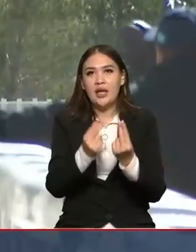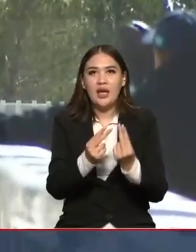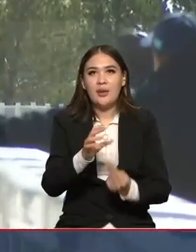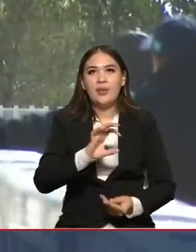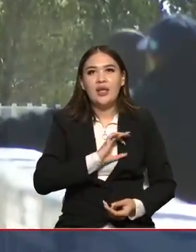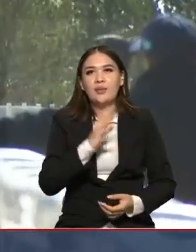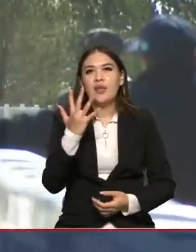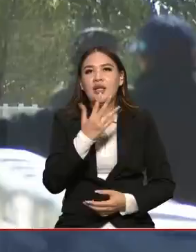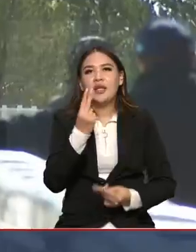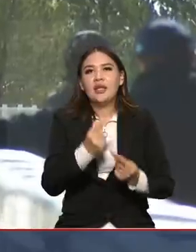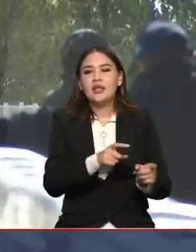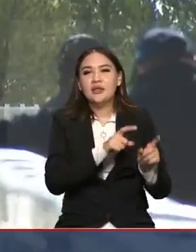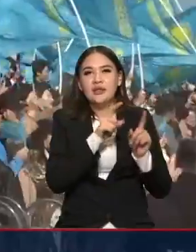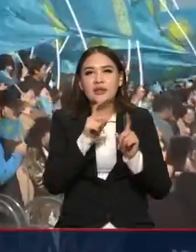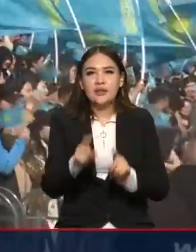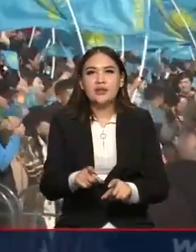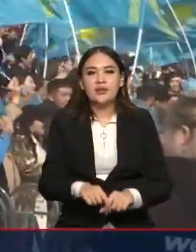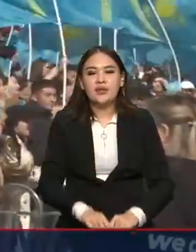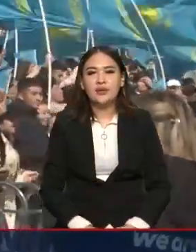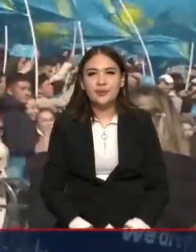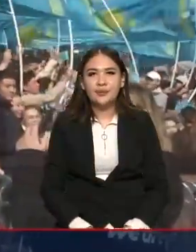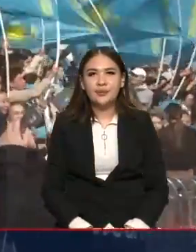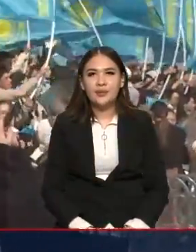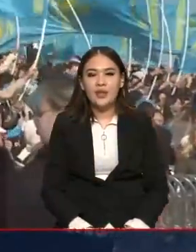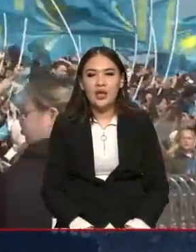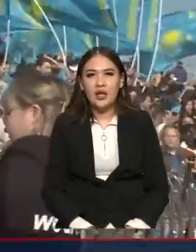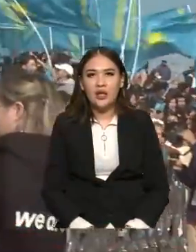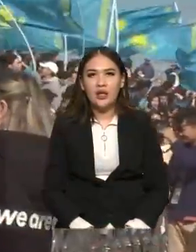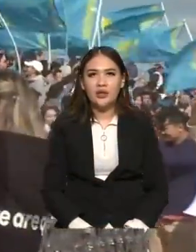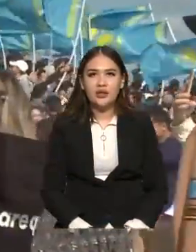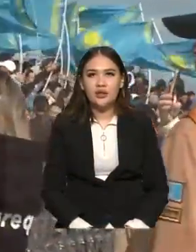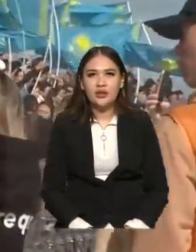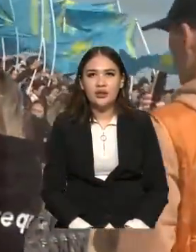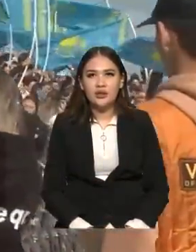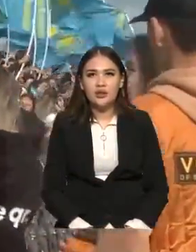5-х всемирных игр кочевников. Азиза Закумбаева, Алмат Мендибаев, Жибек Жола.